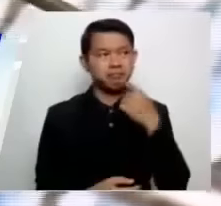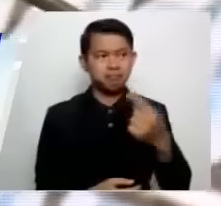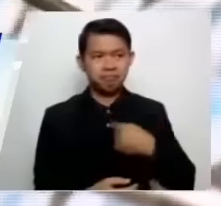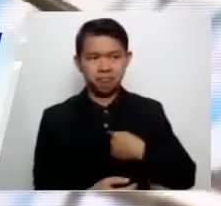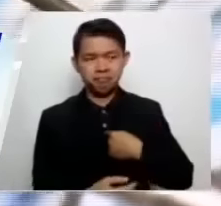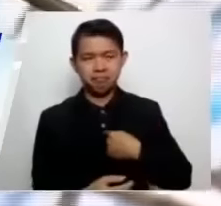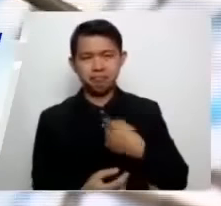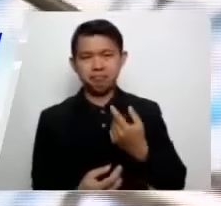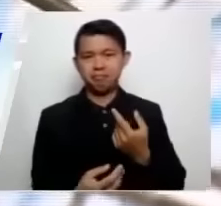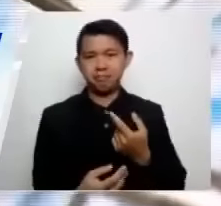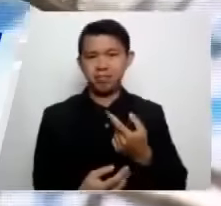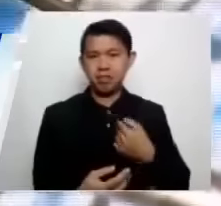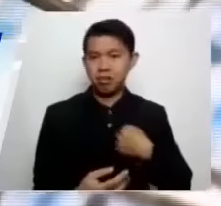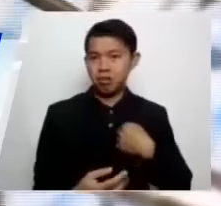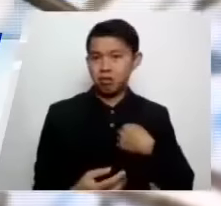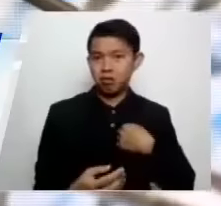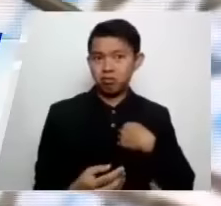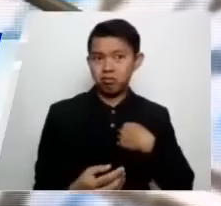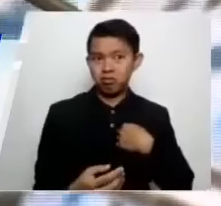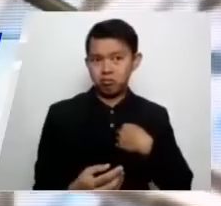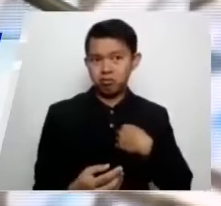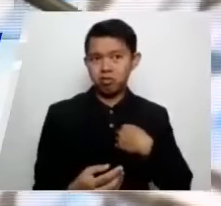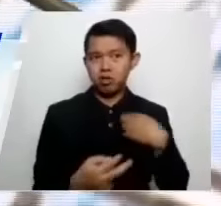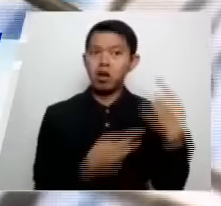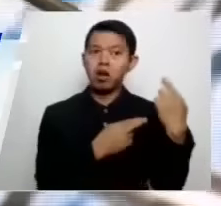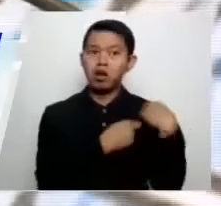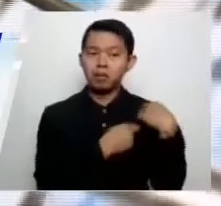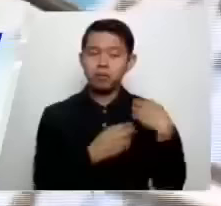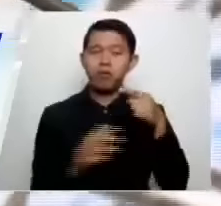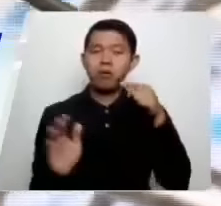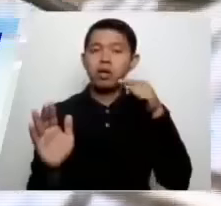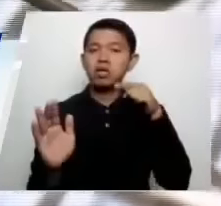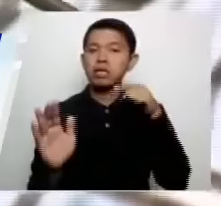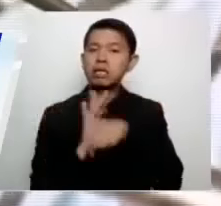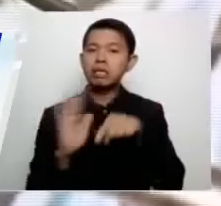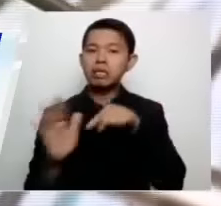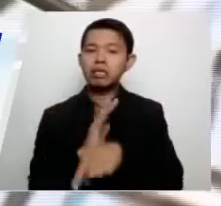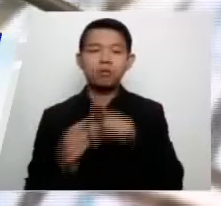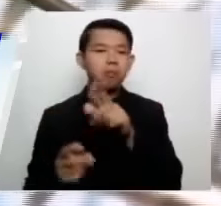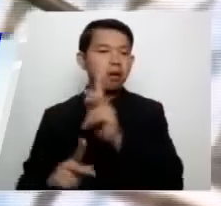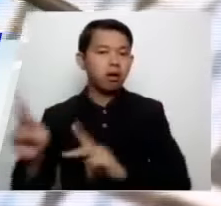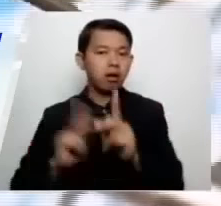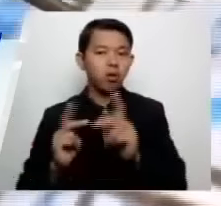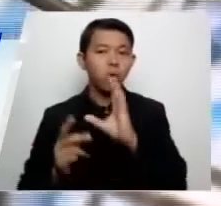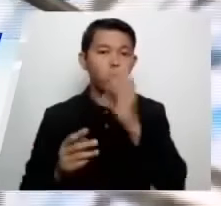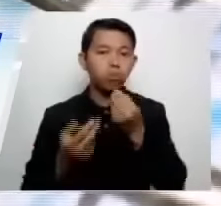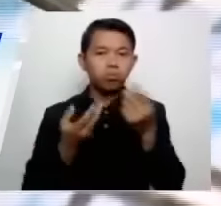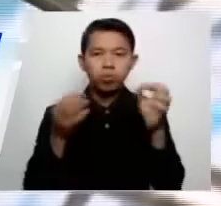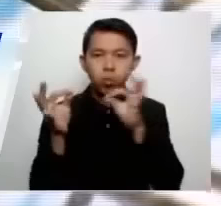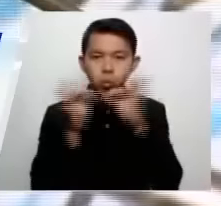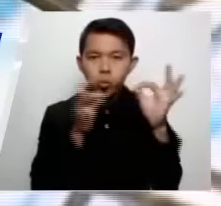pinapagpatay ko ra yung mga drug user at drug addict. Mabutit na